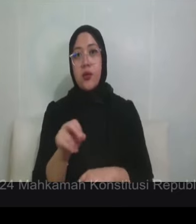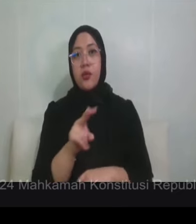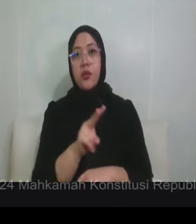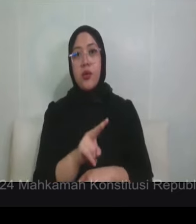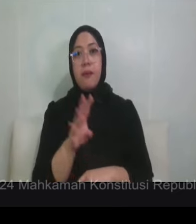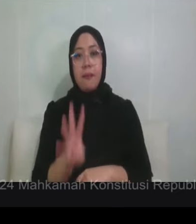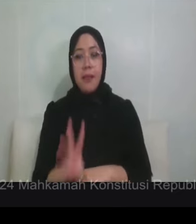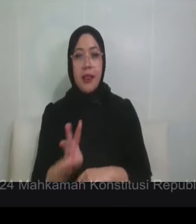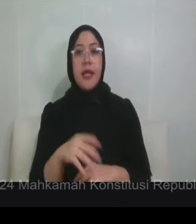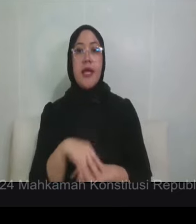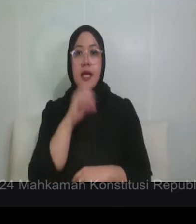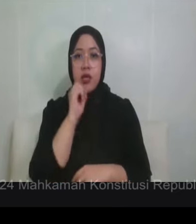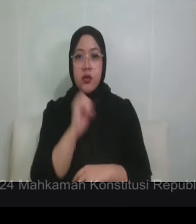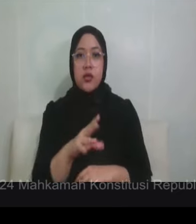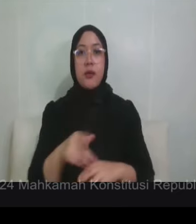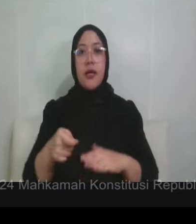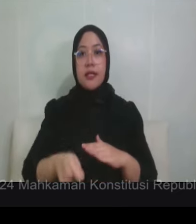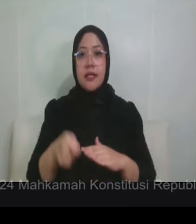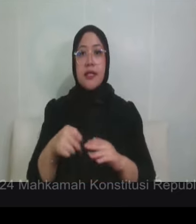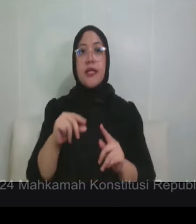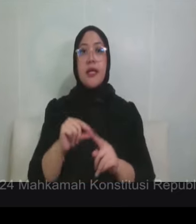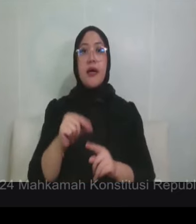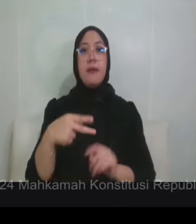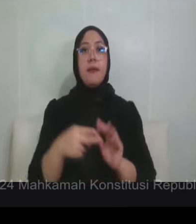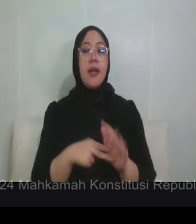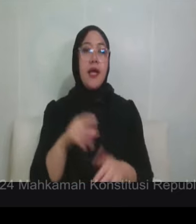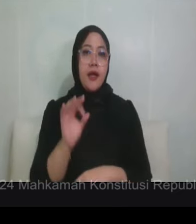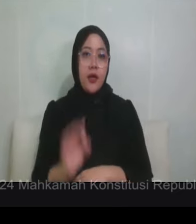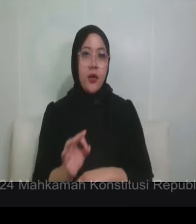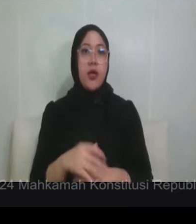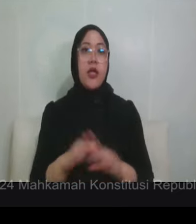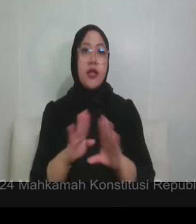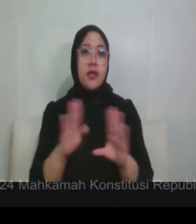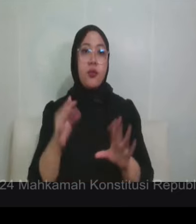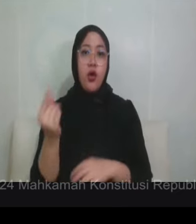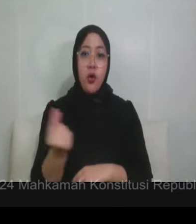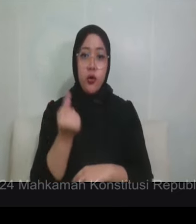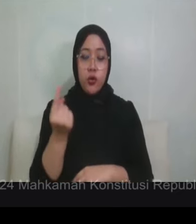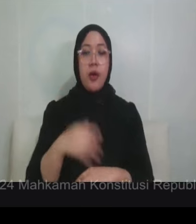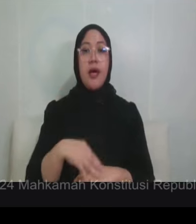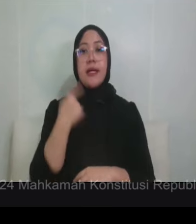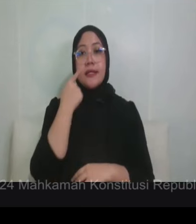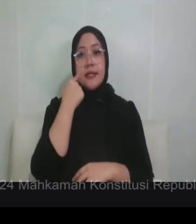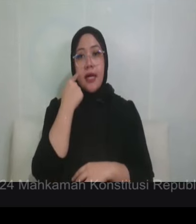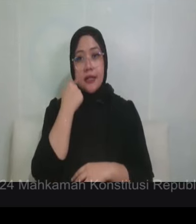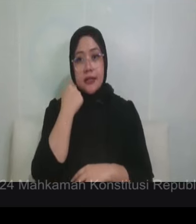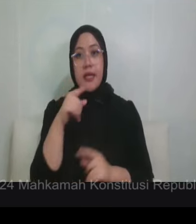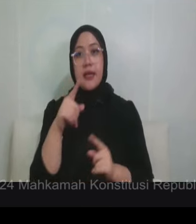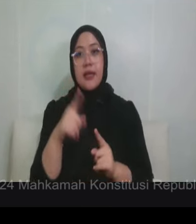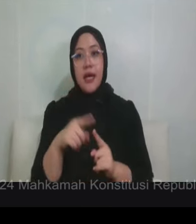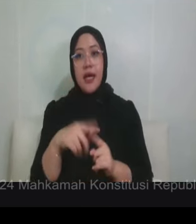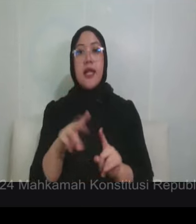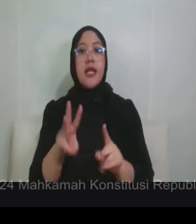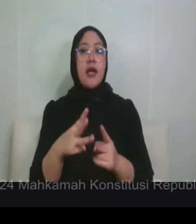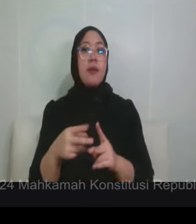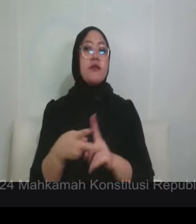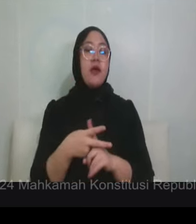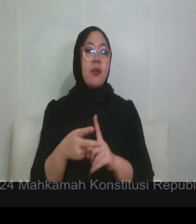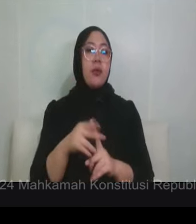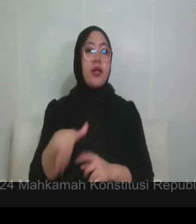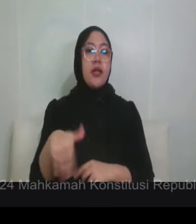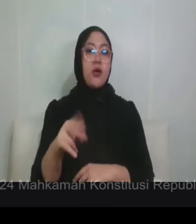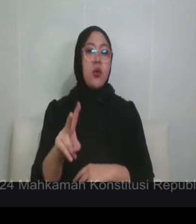diucapkan dalam sidang plenum mahkamah konstitusi terbuka untuk mum pada hari Selasa tanggal 13 bulan Februari tahun